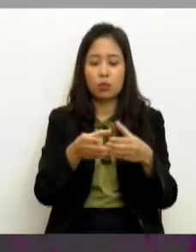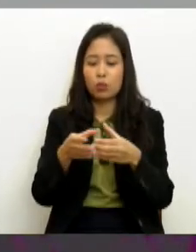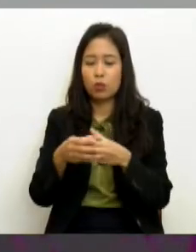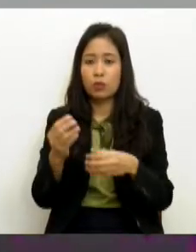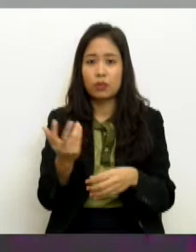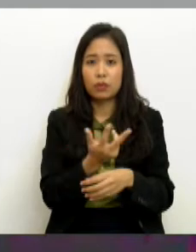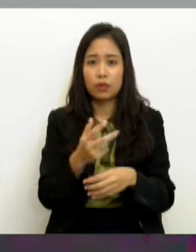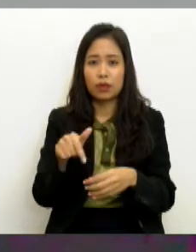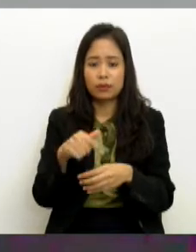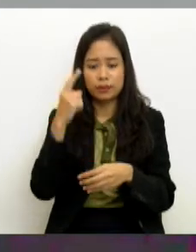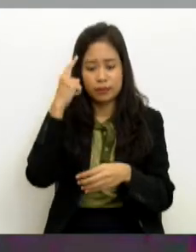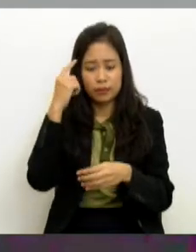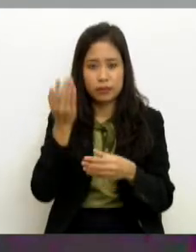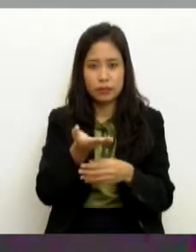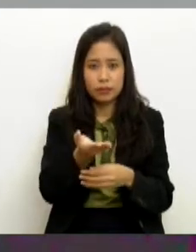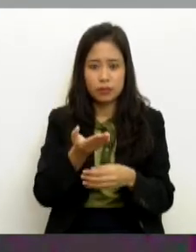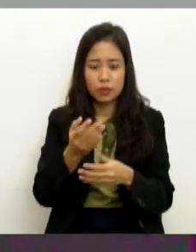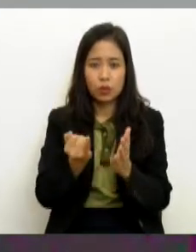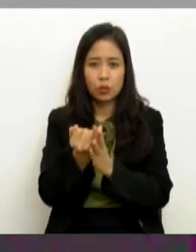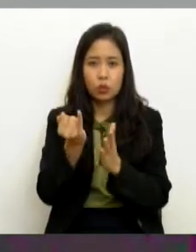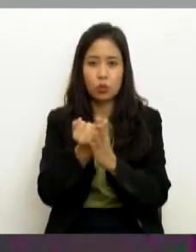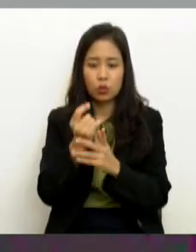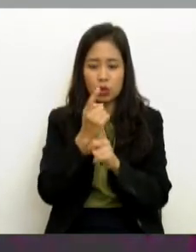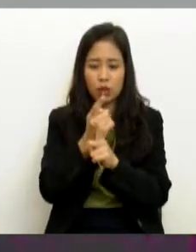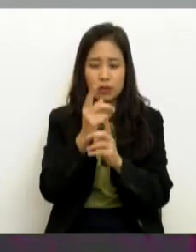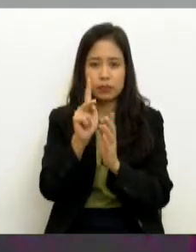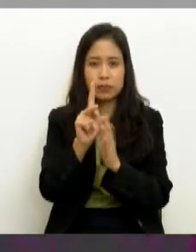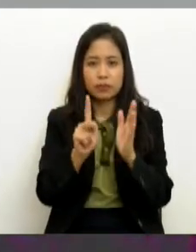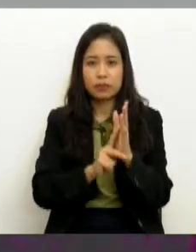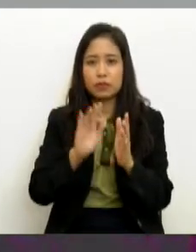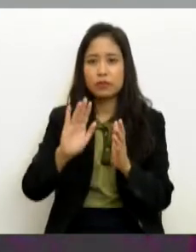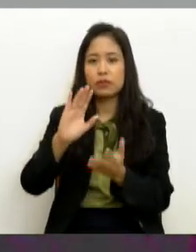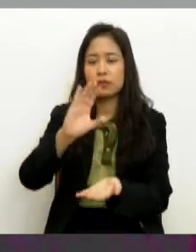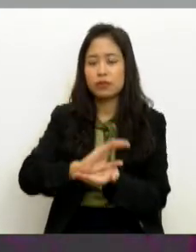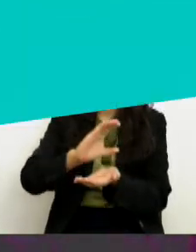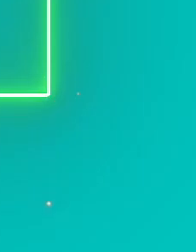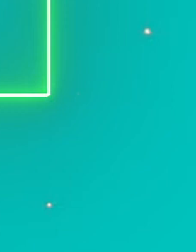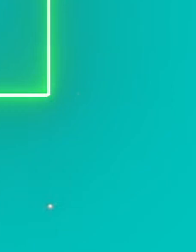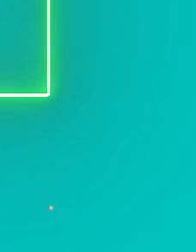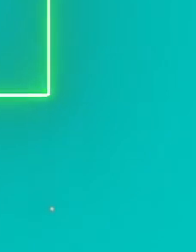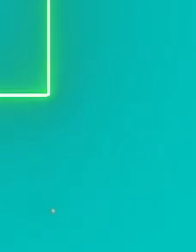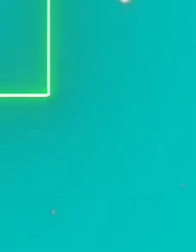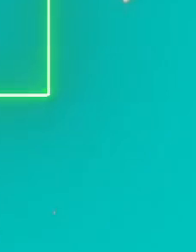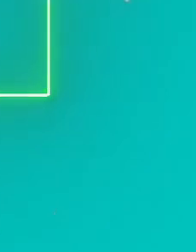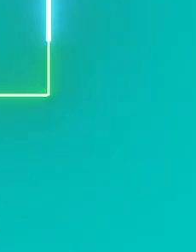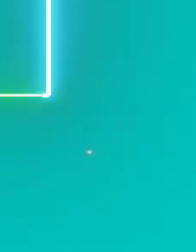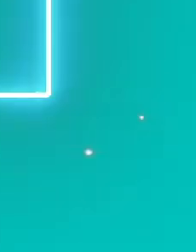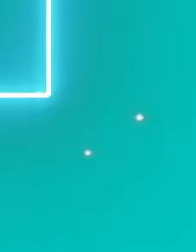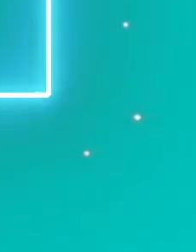ได้ยื่นคำขอให้ถูกช่องตามที่กรอบวงเงินงบประมาณที่ได้รับจัดสรรไป